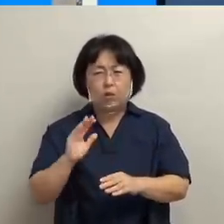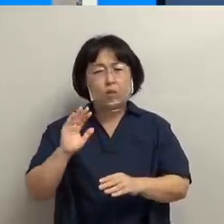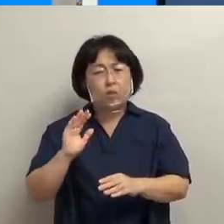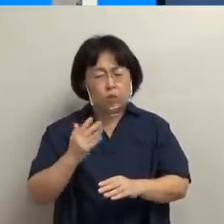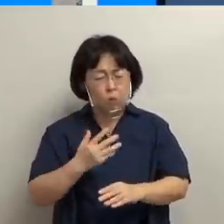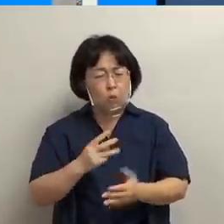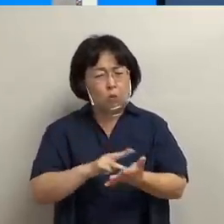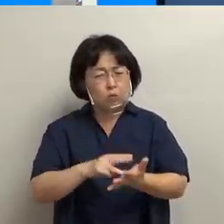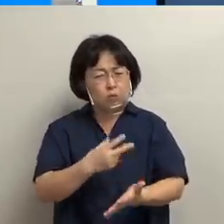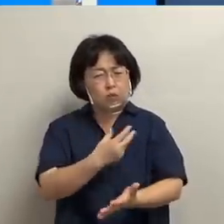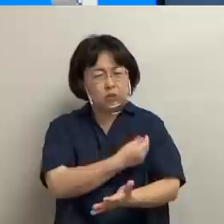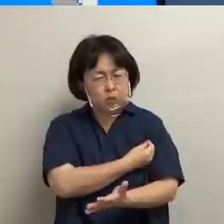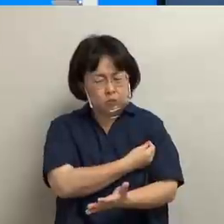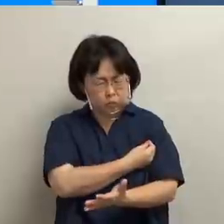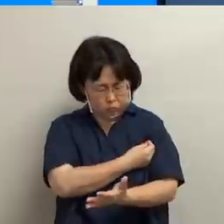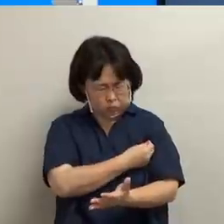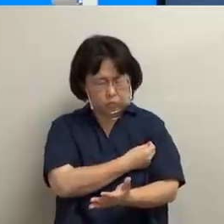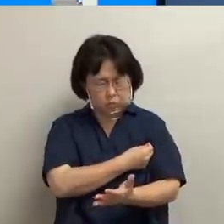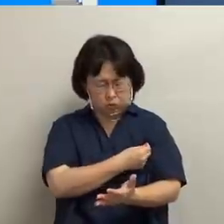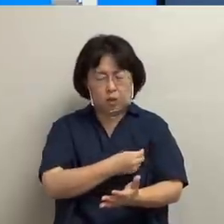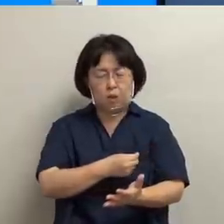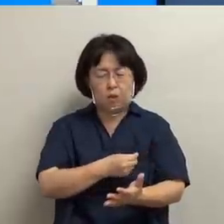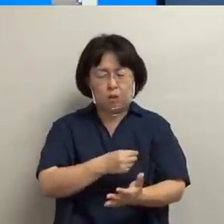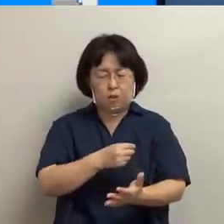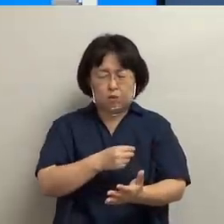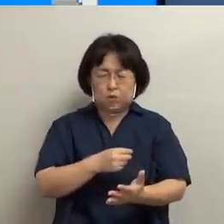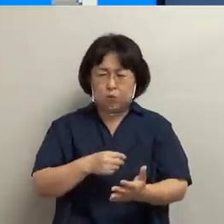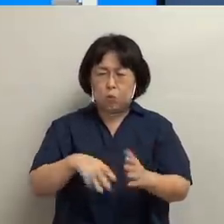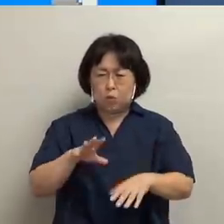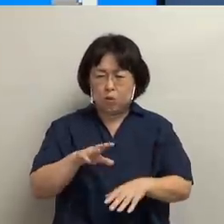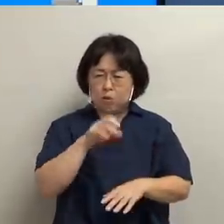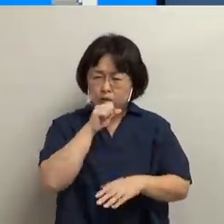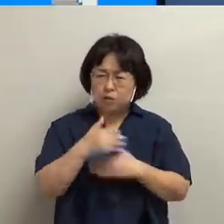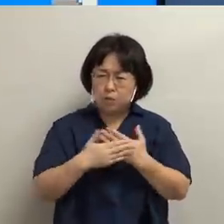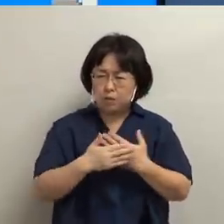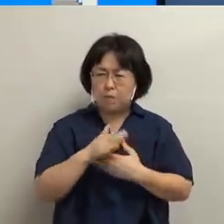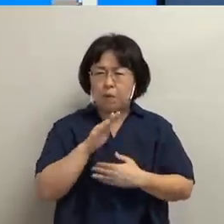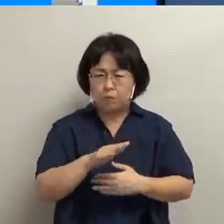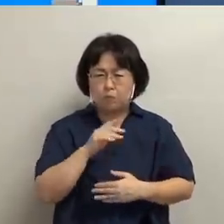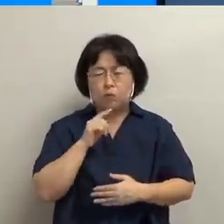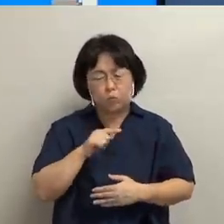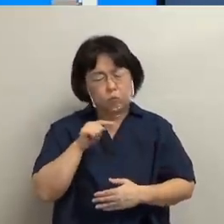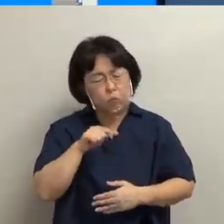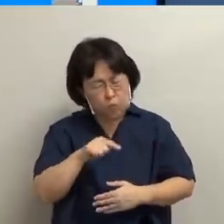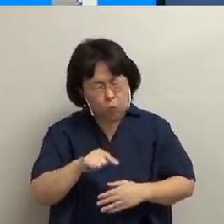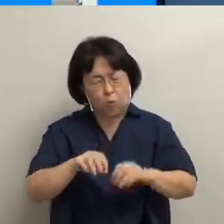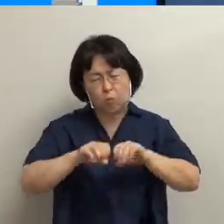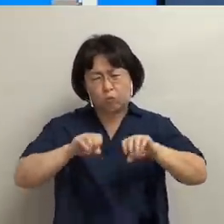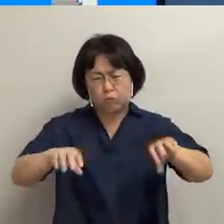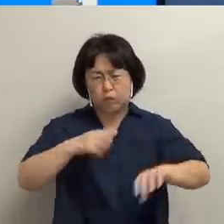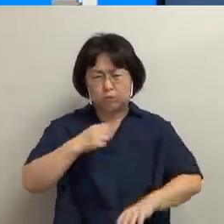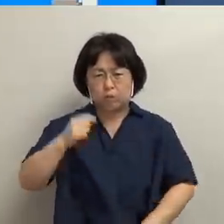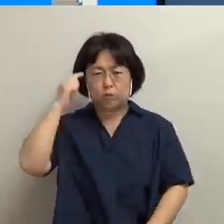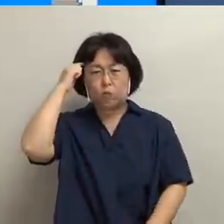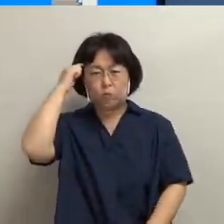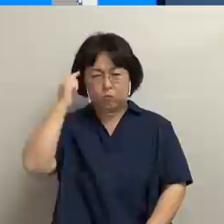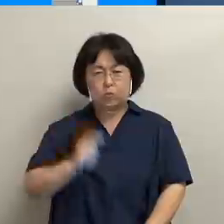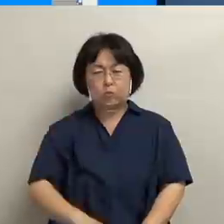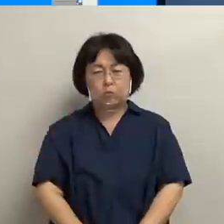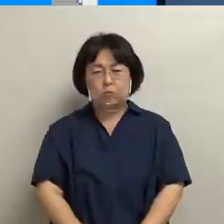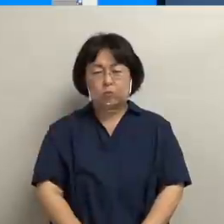やっぱりワクチン接種の方のメリットのほうがずっと大きいとこういうことを伝えることも大事だと思います終わりますありがとう